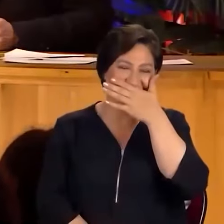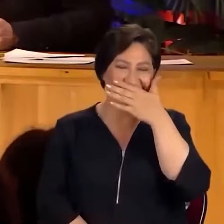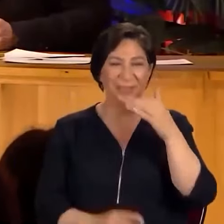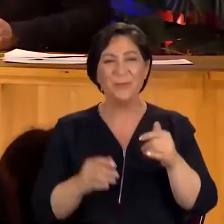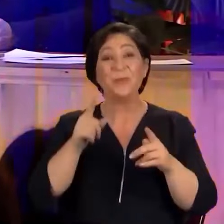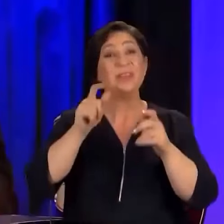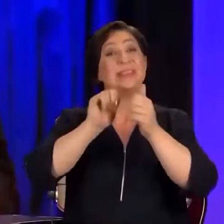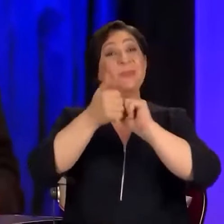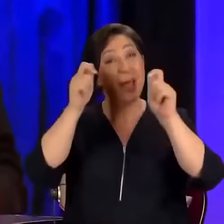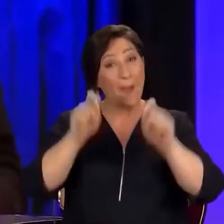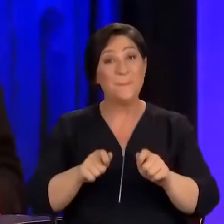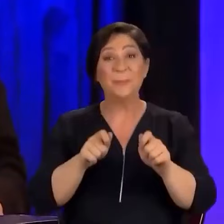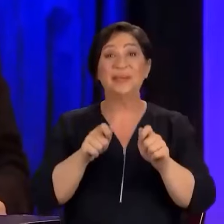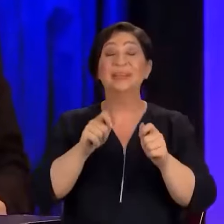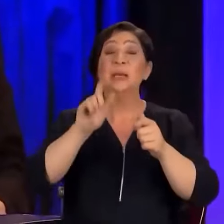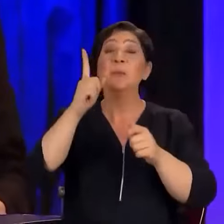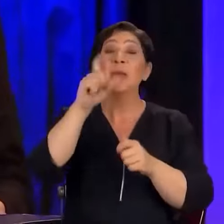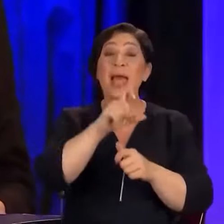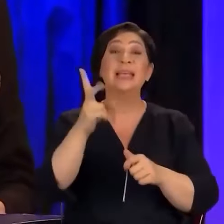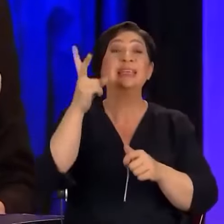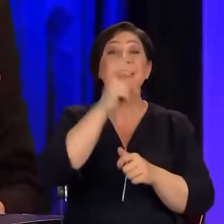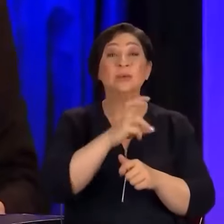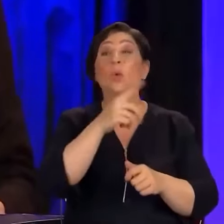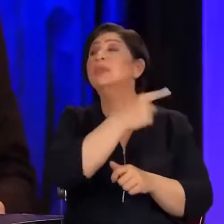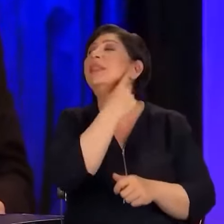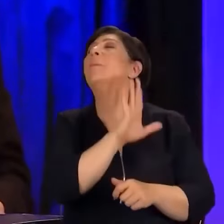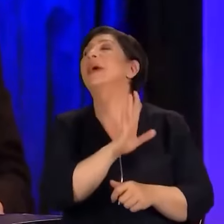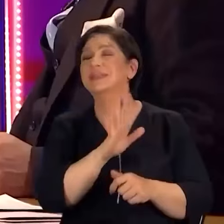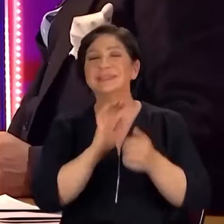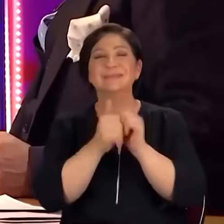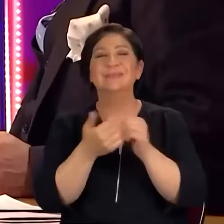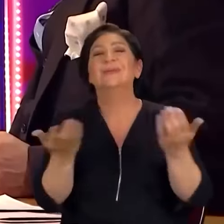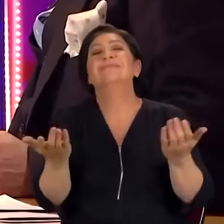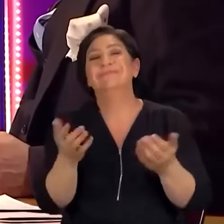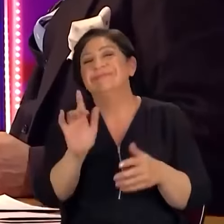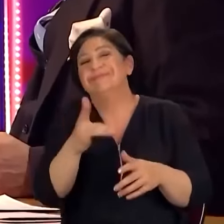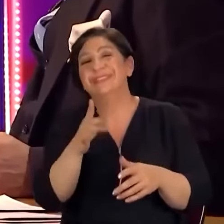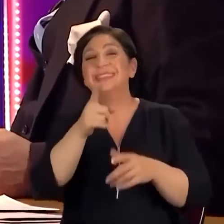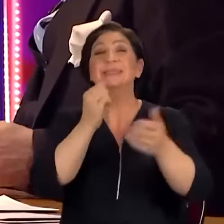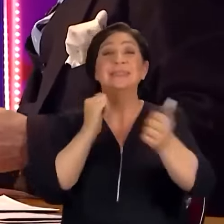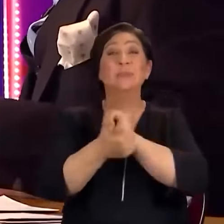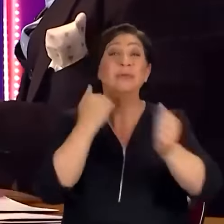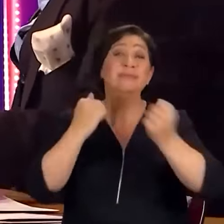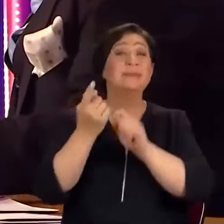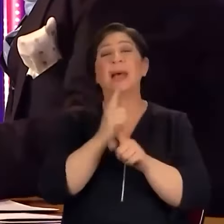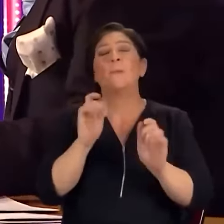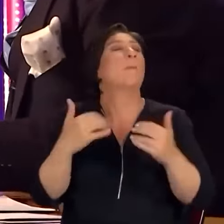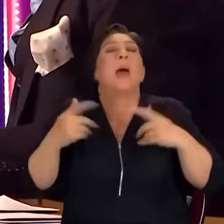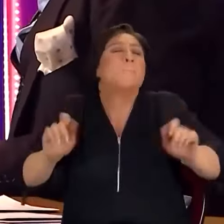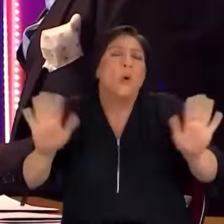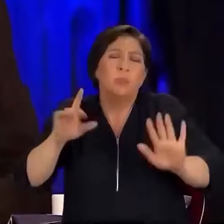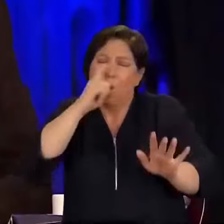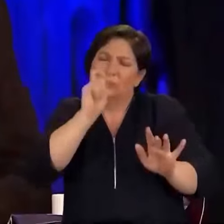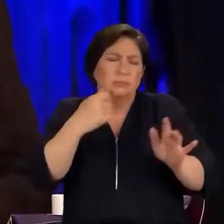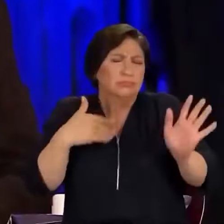Yani bunu yapın ya. Yani bir ay sonra, iki ay sonra, üç ay sonra. Yani sen hiç yapmıyorsun ama. Kesinlikle